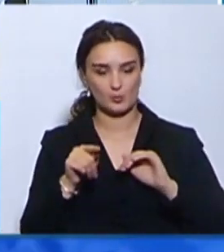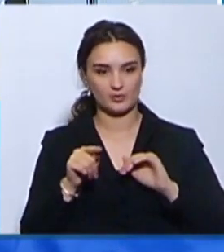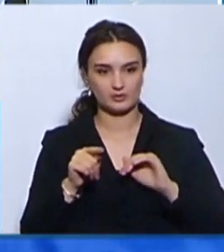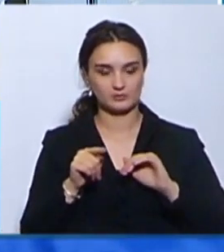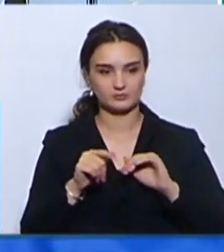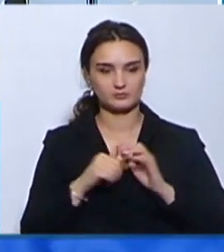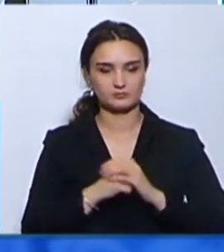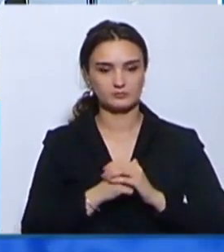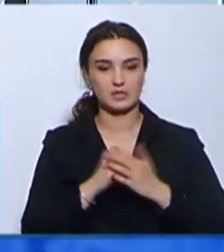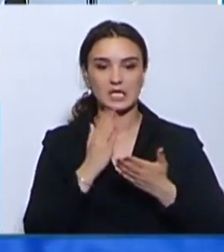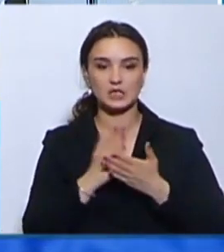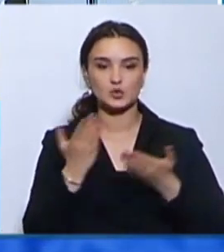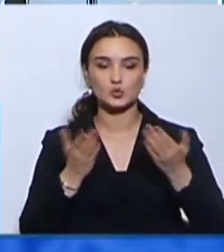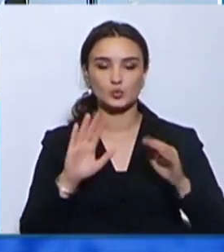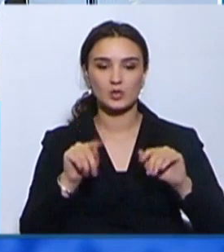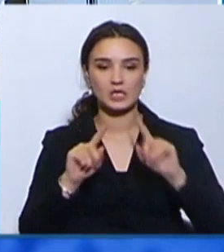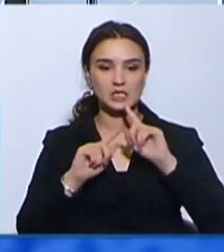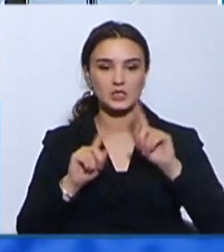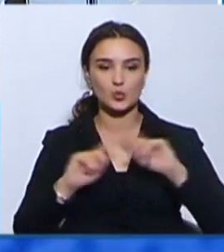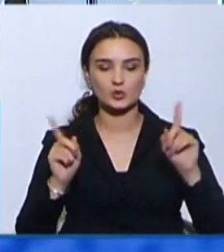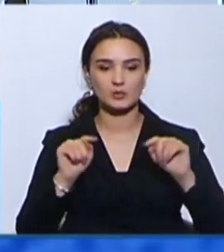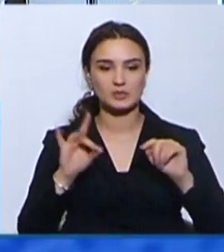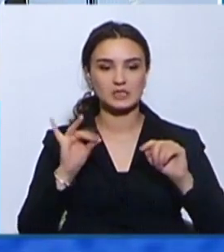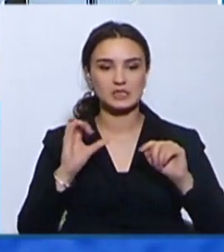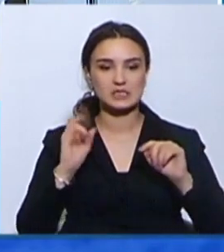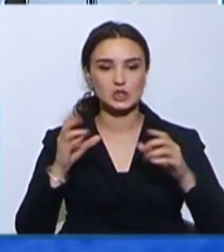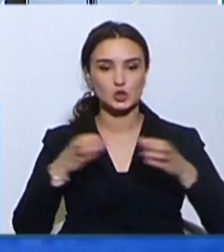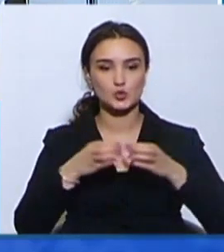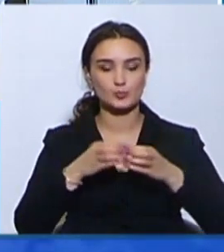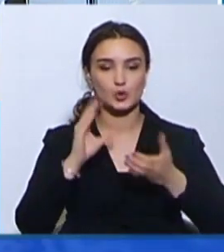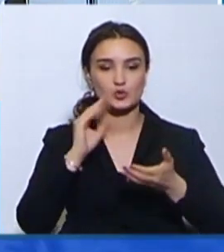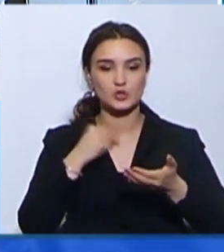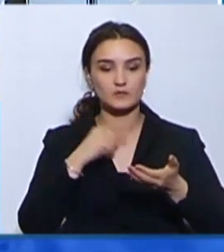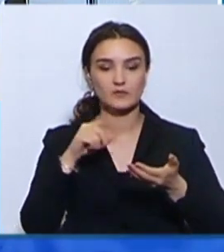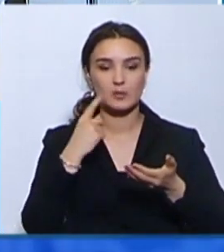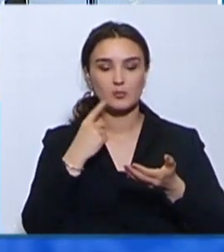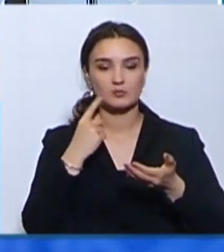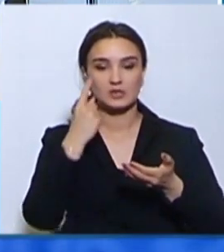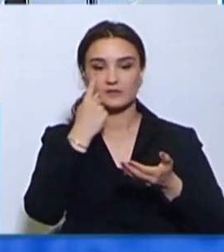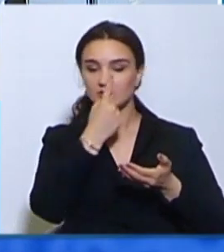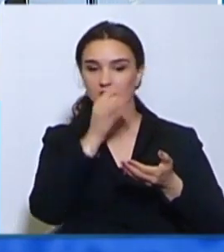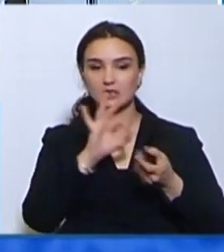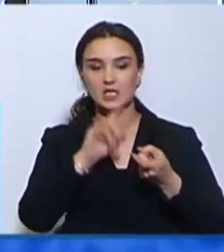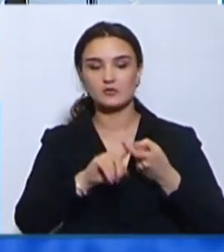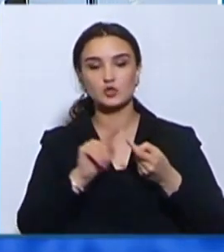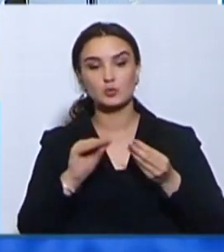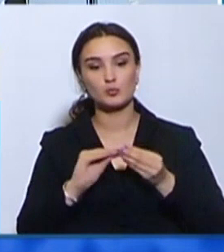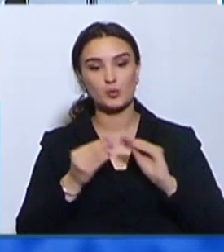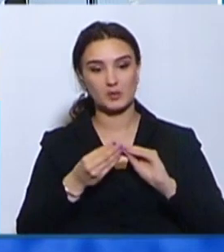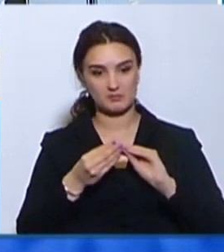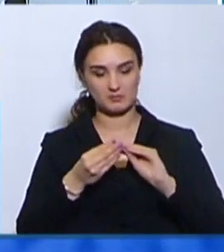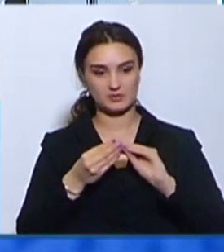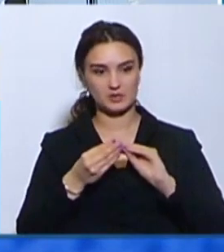სასტარტო პოზიცია, არის თუ არა განსაკუთრებით მაღალი რისკის ჯგუფი, როდესაც ჩვენ ვლაპარაკობთ თვალთან დაკავშირებულ